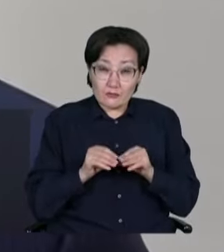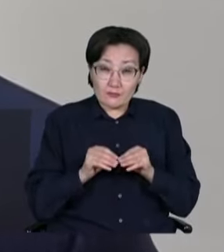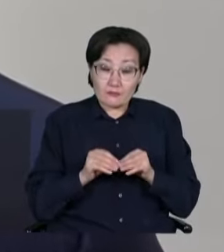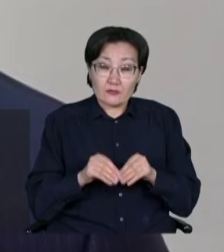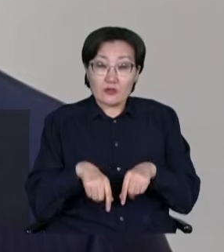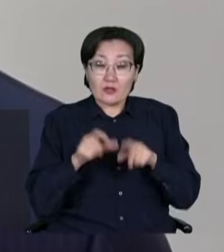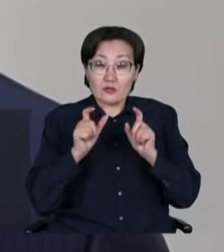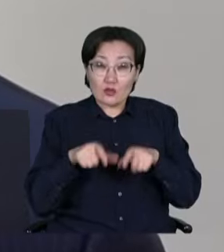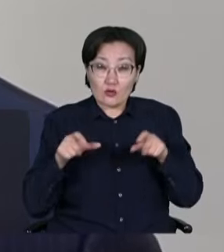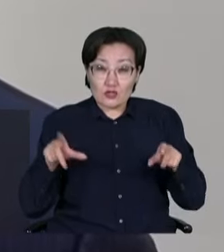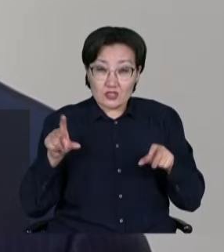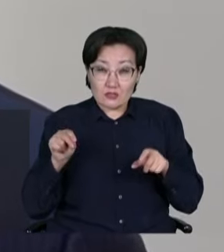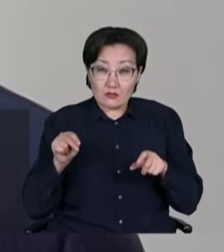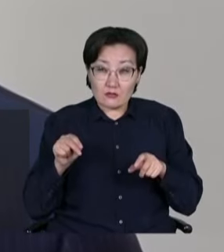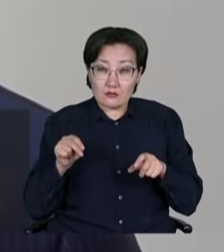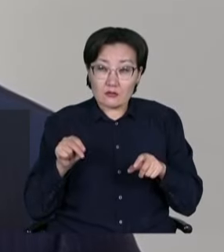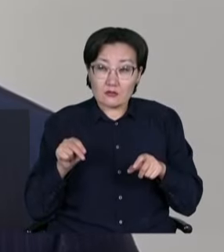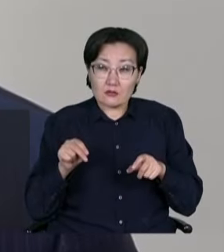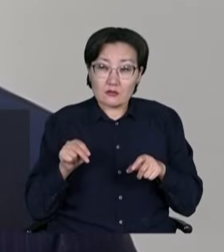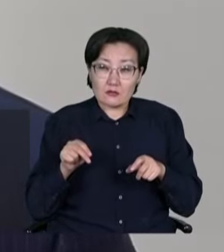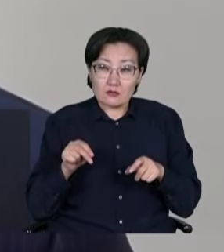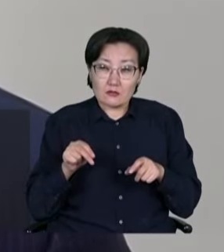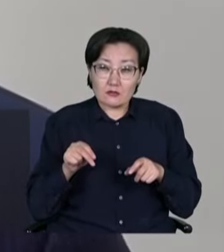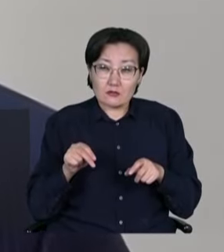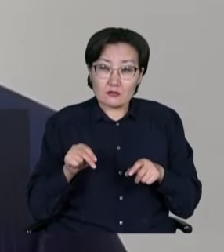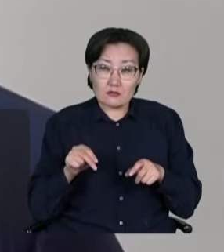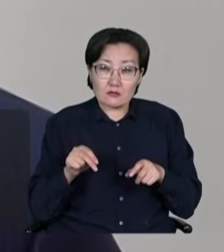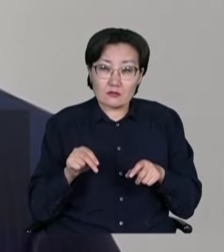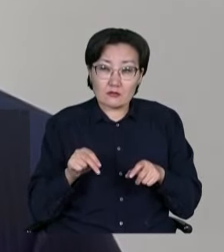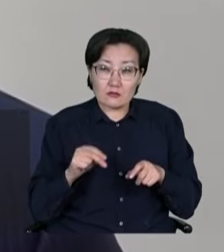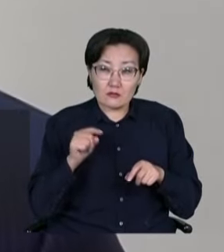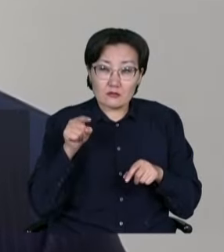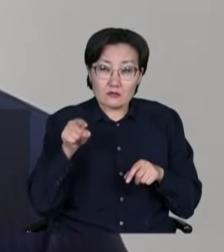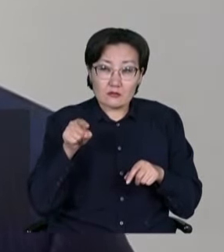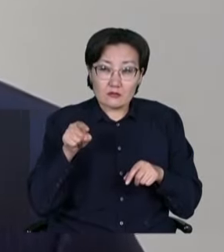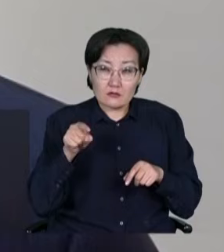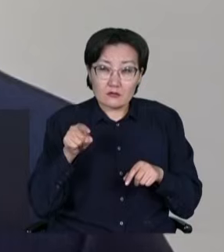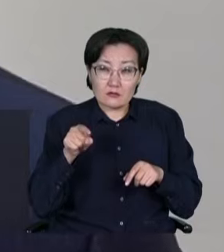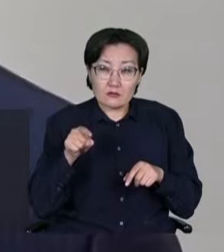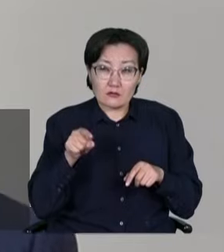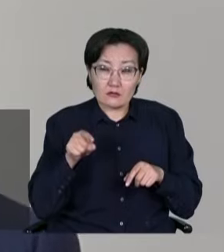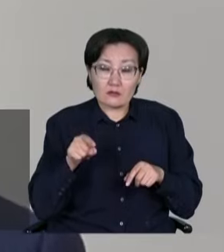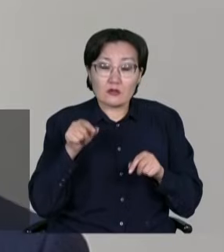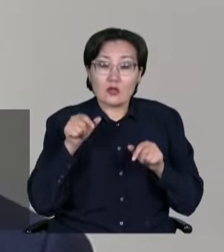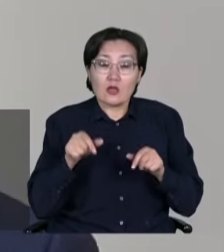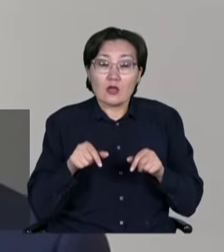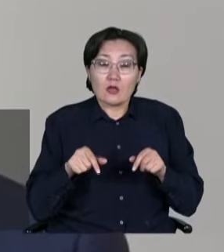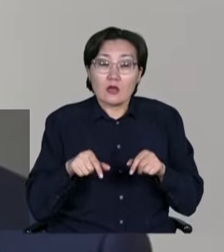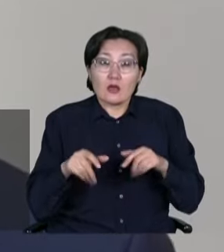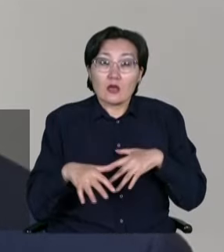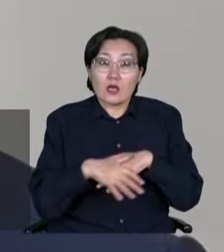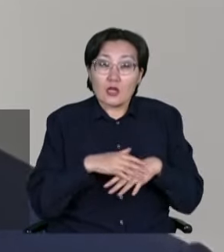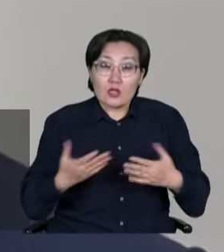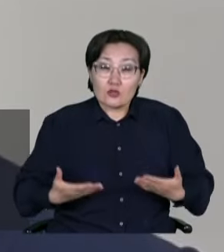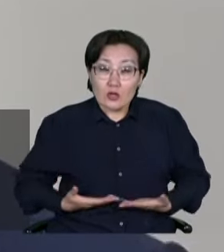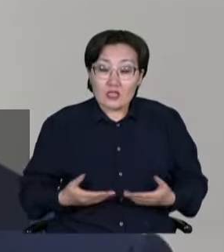тұрған санадық, сол жерде тұрған өткетін потока аз. Сол үшін бағдаршам